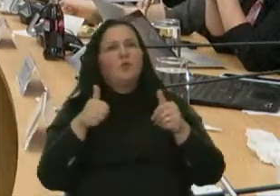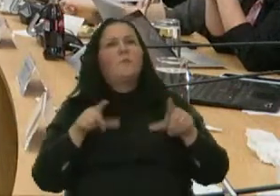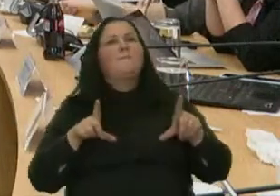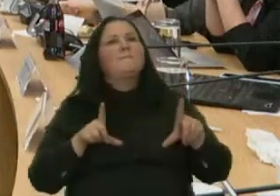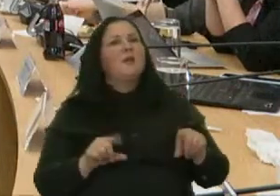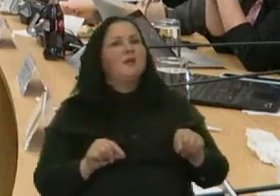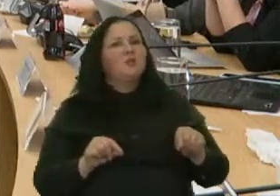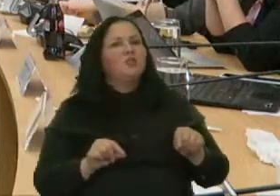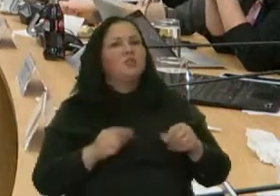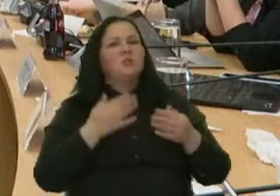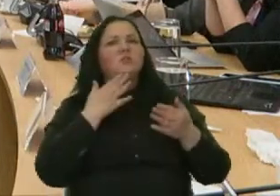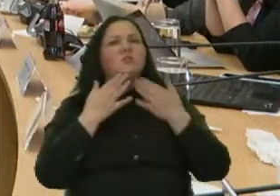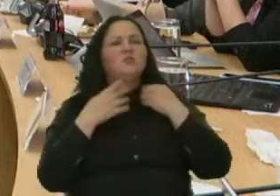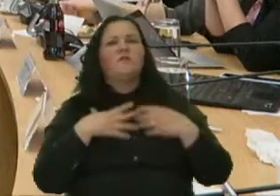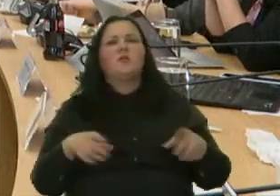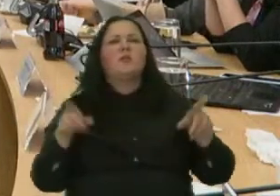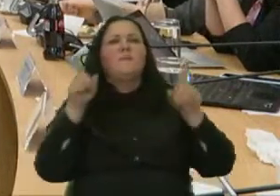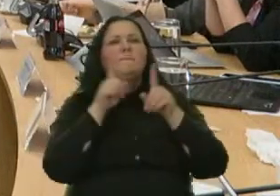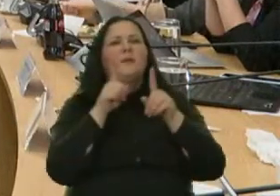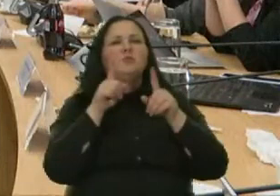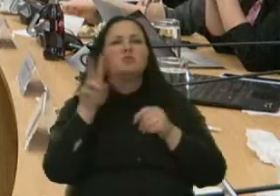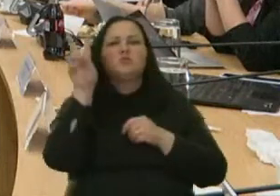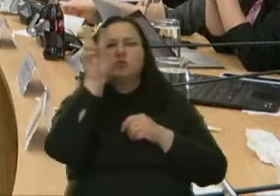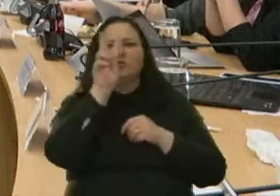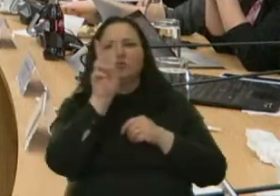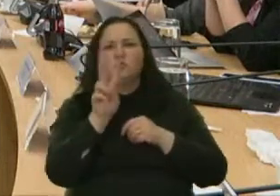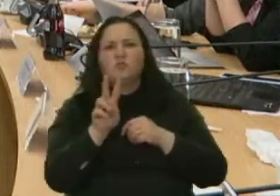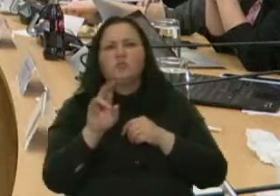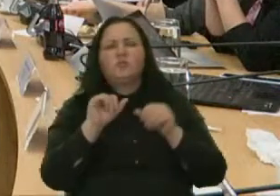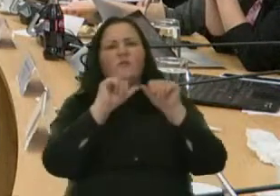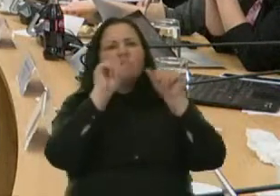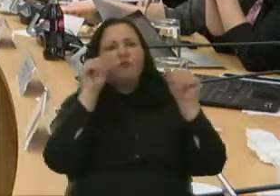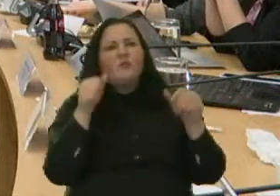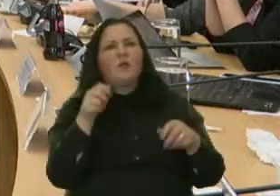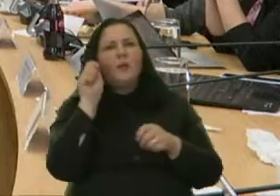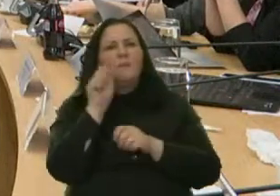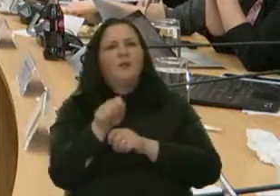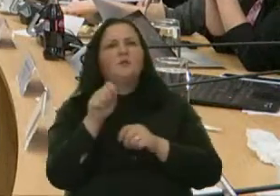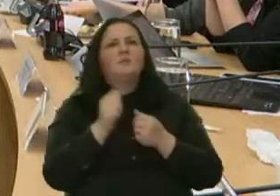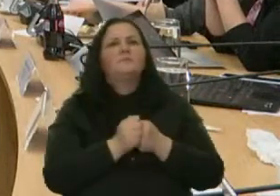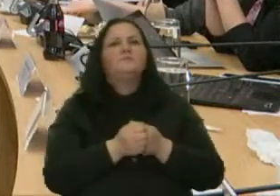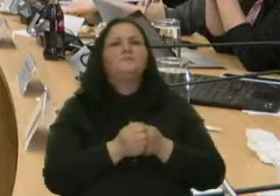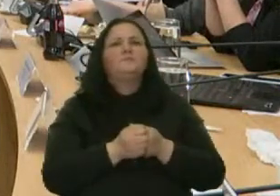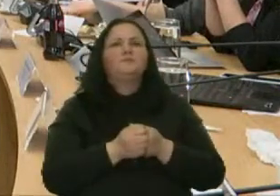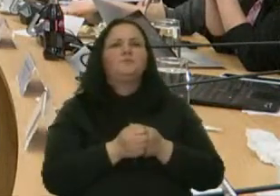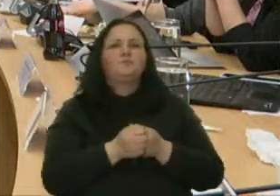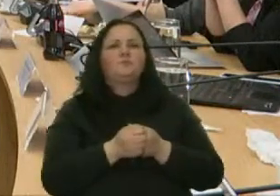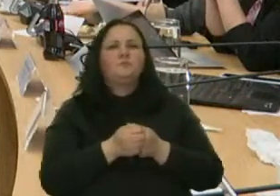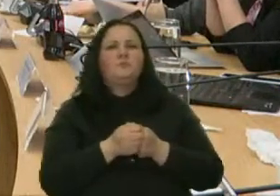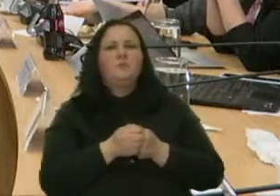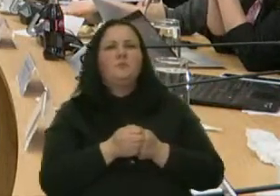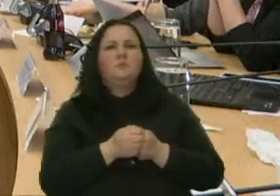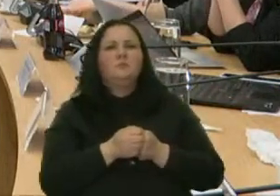ședință dacă î dați voi foarte pe scurt să citesc și să formalizeze amendamentele Sigur vă rog aveți